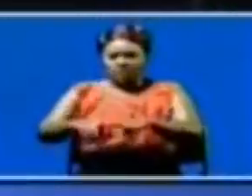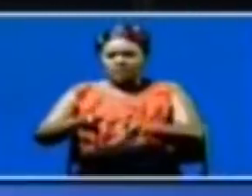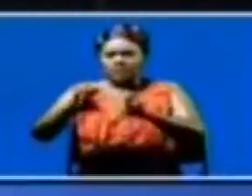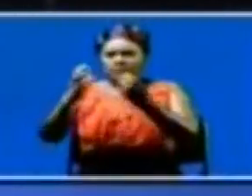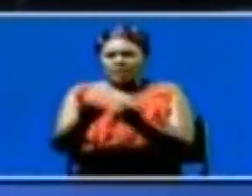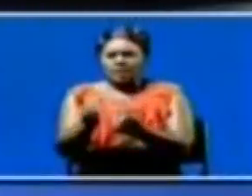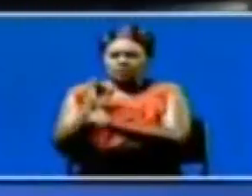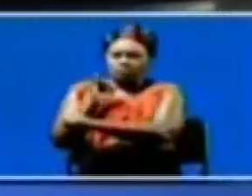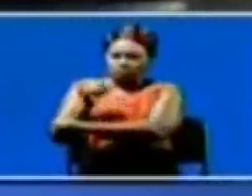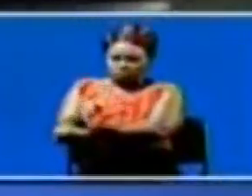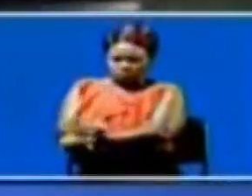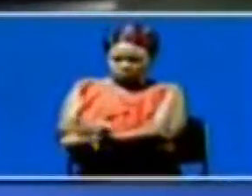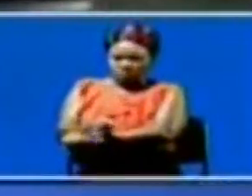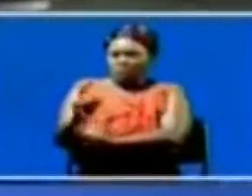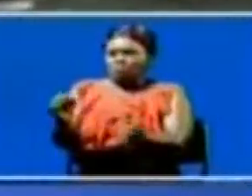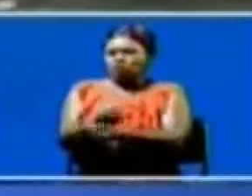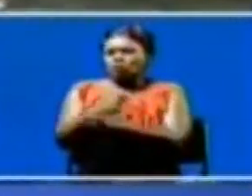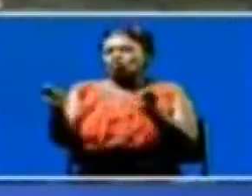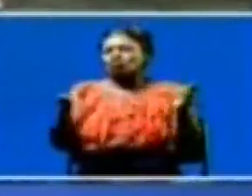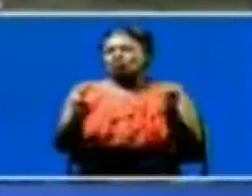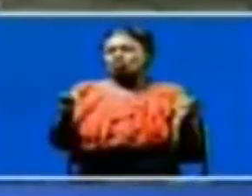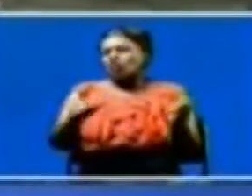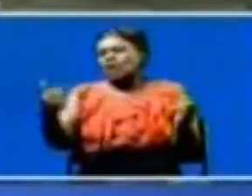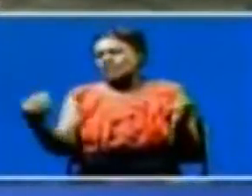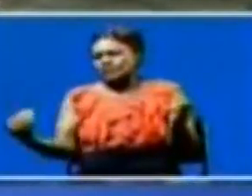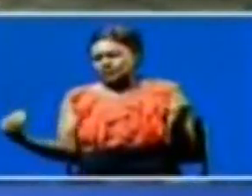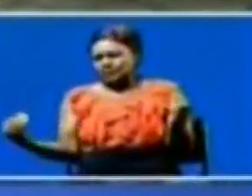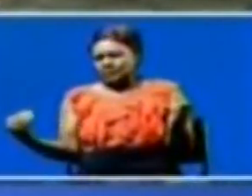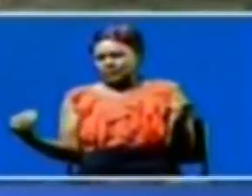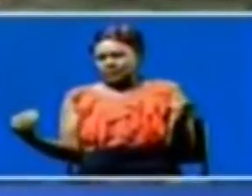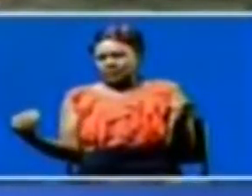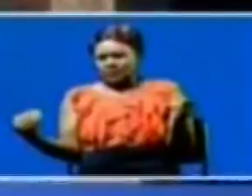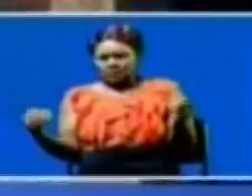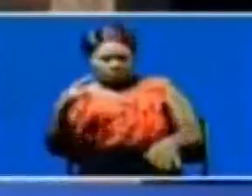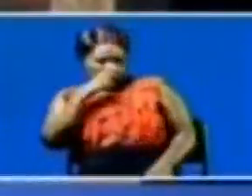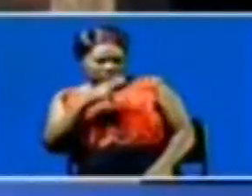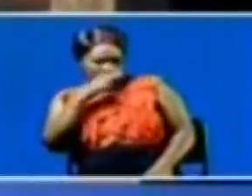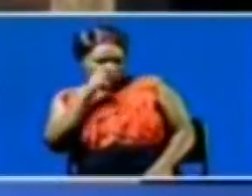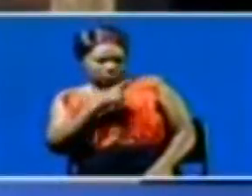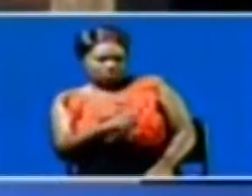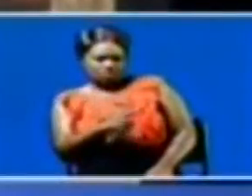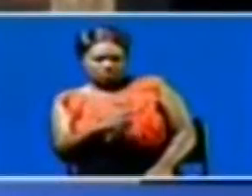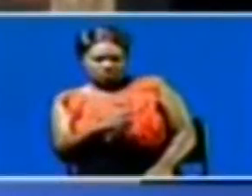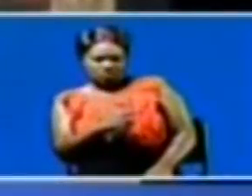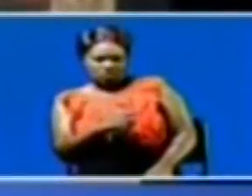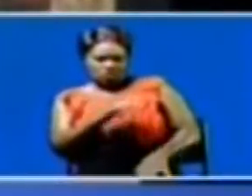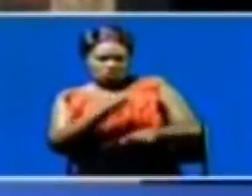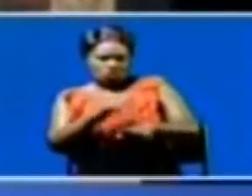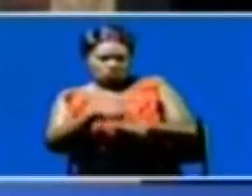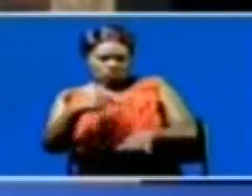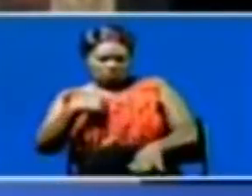kwenda haja ndogo bila kujizuia, huku watoto wenzake darasani wakimtania kwa hali hiyo. Wananitanga